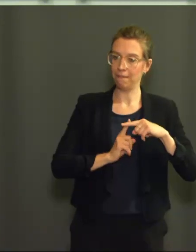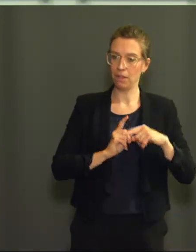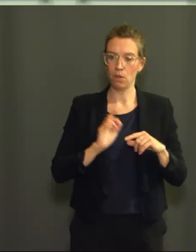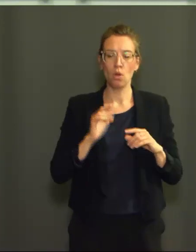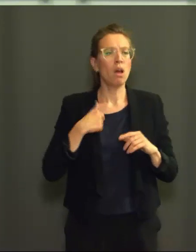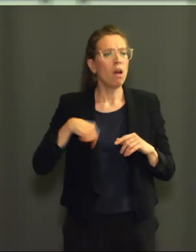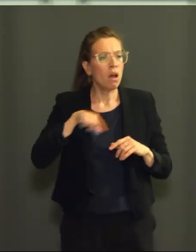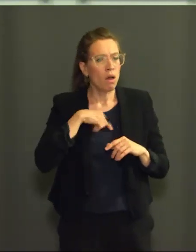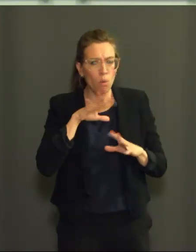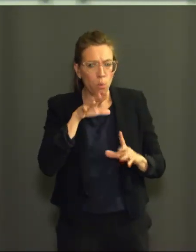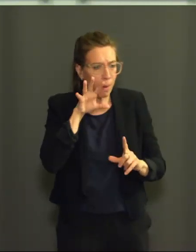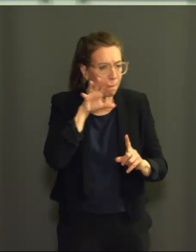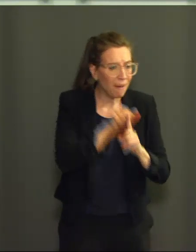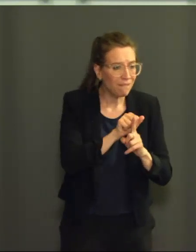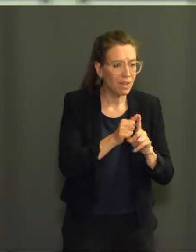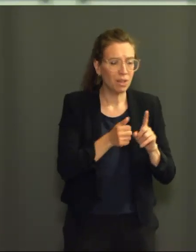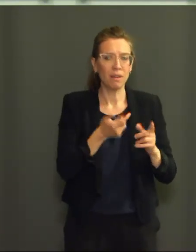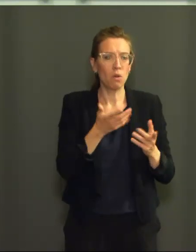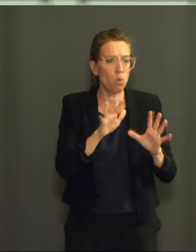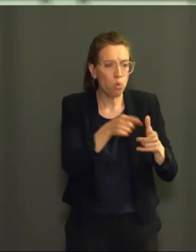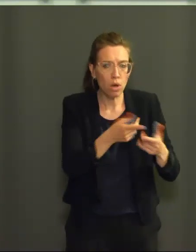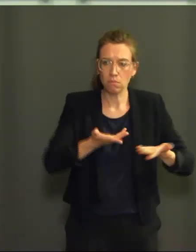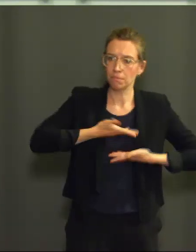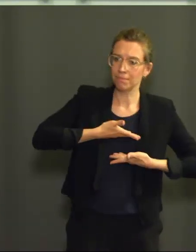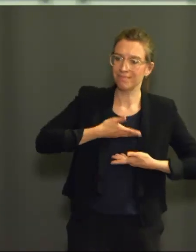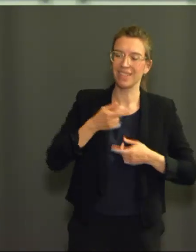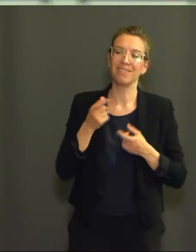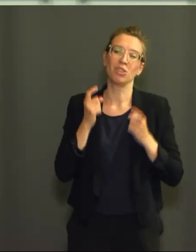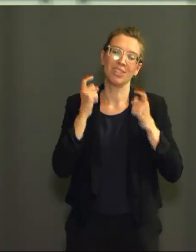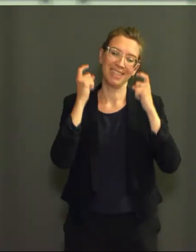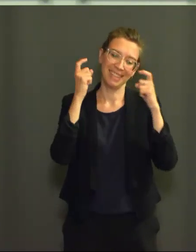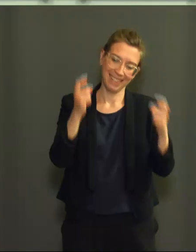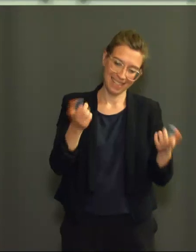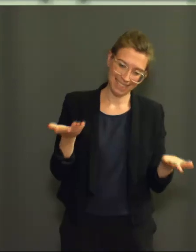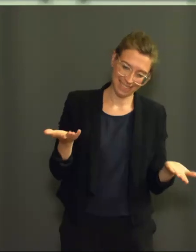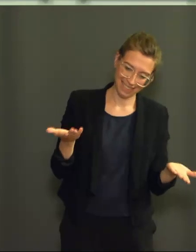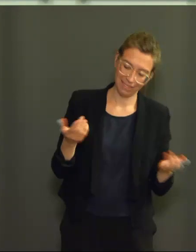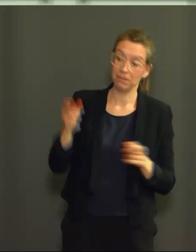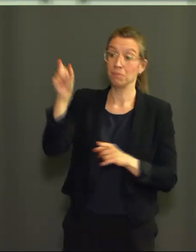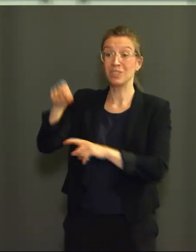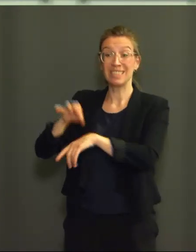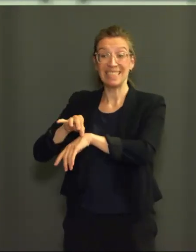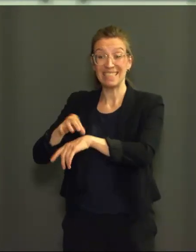hoog risicocontact of een screening in het ziekenhuis of bij een uitbraak.